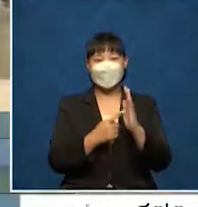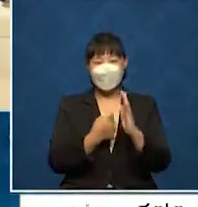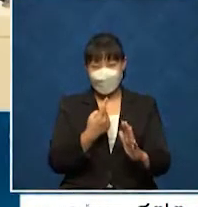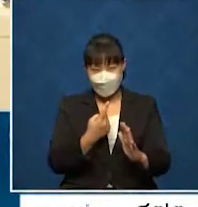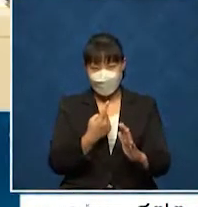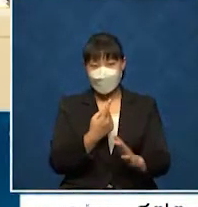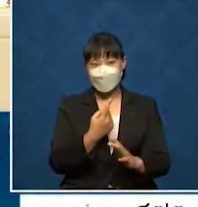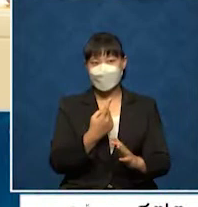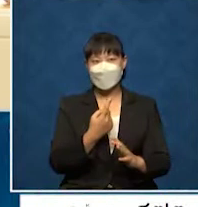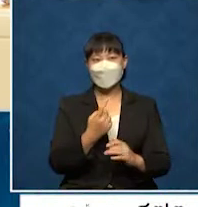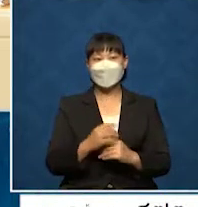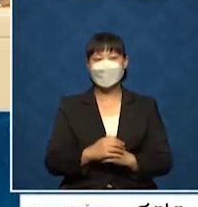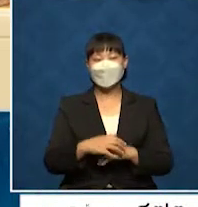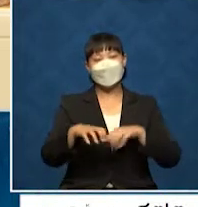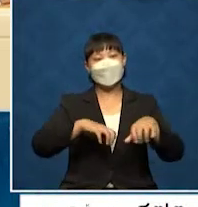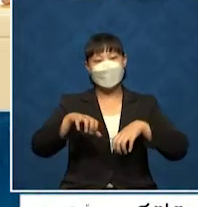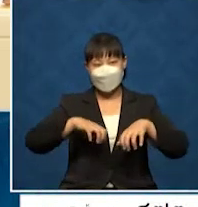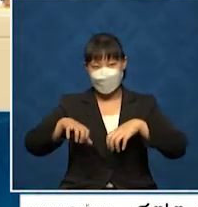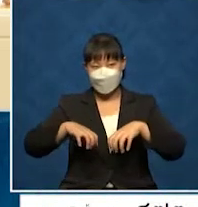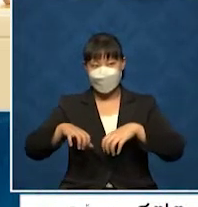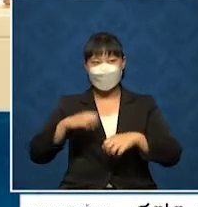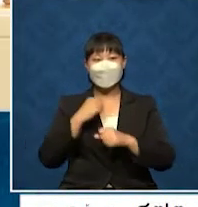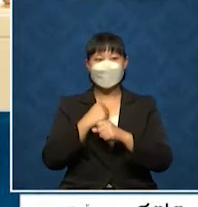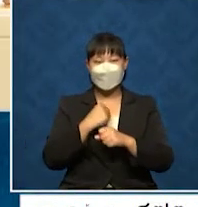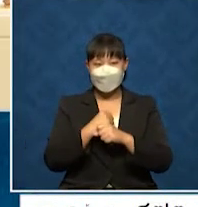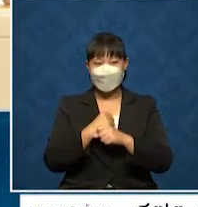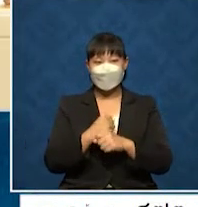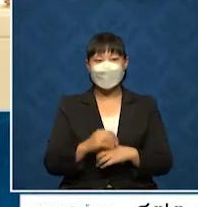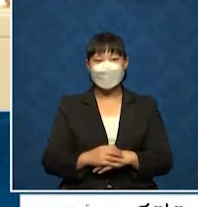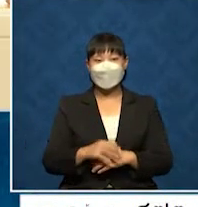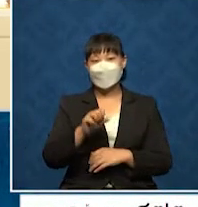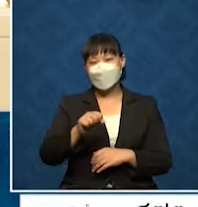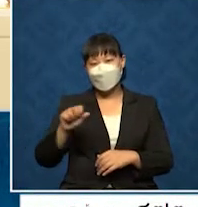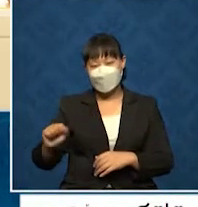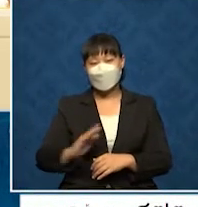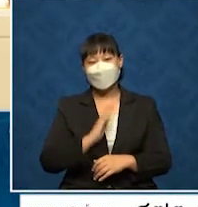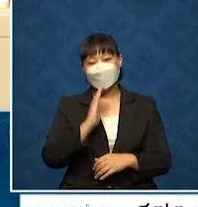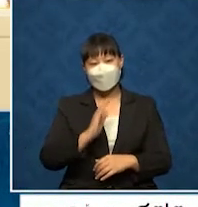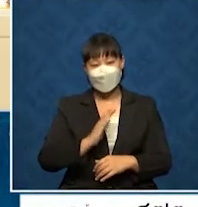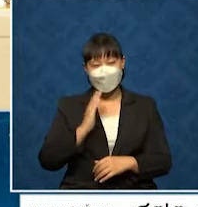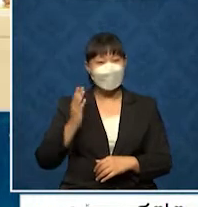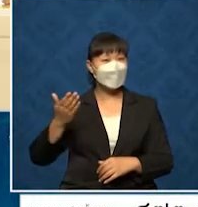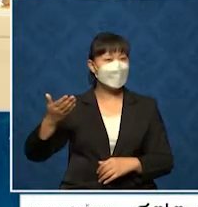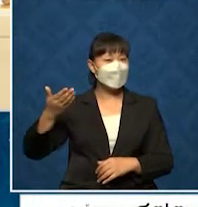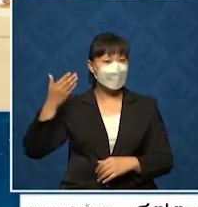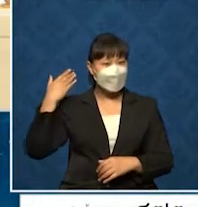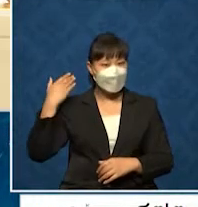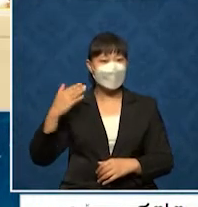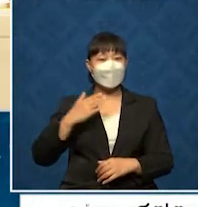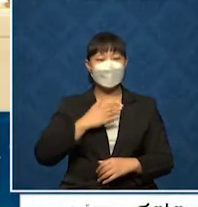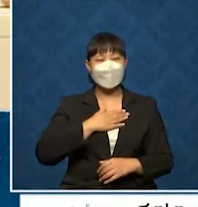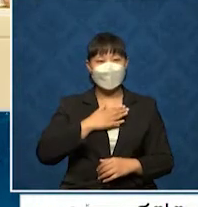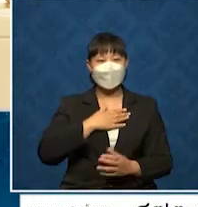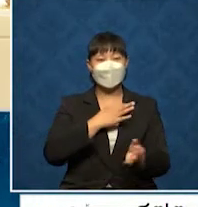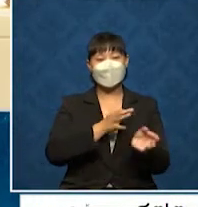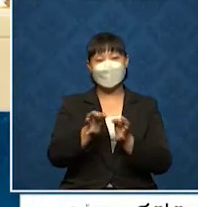นำร่องในเรื่องของการดำเนินการตรงนี้ถ้าท่านสมาชิกผู้ทรงเกียรติที่เคยได้ฟังผมอภิปร